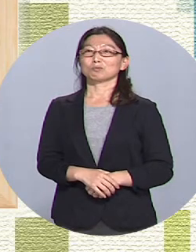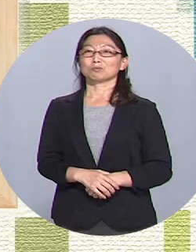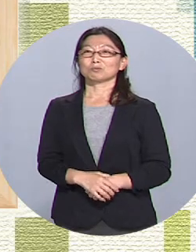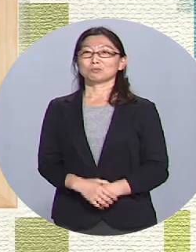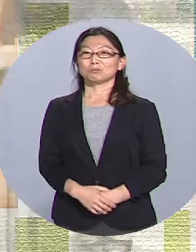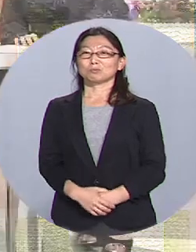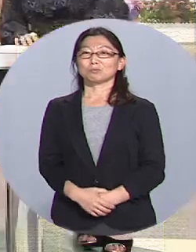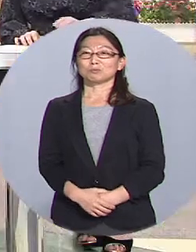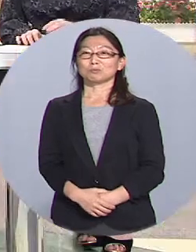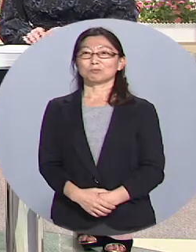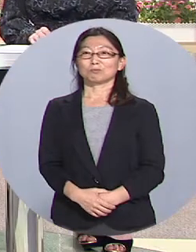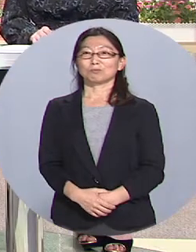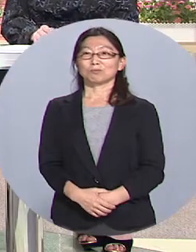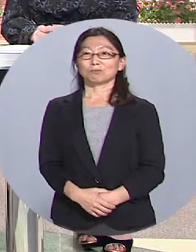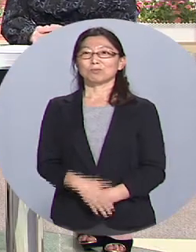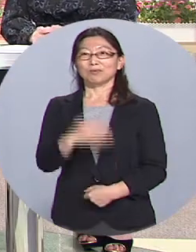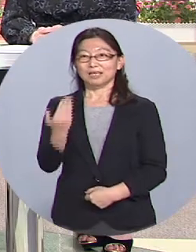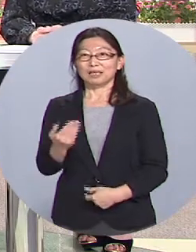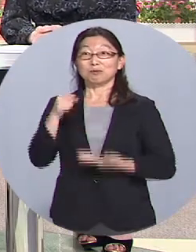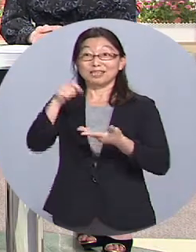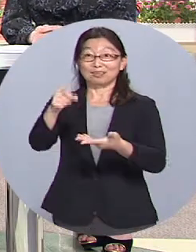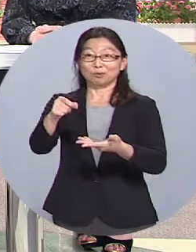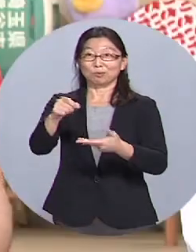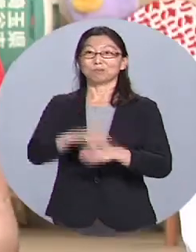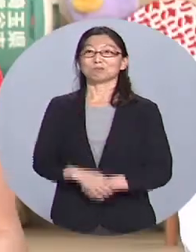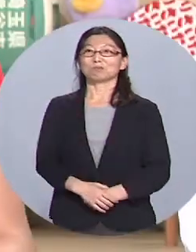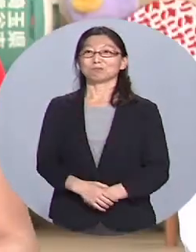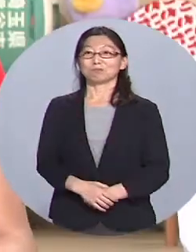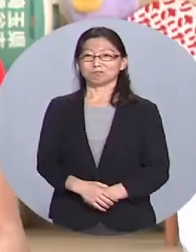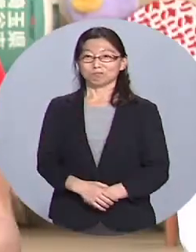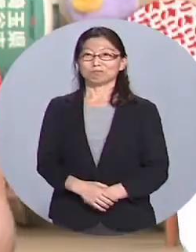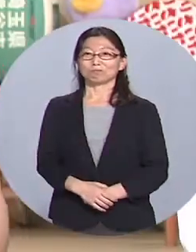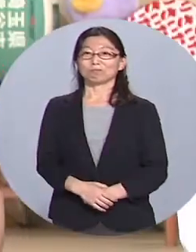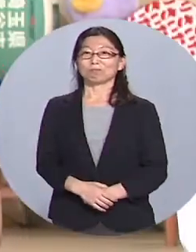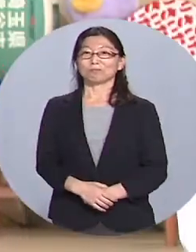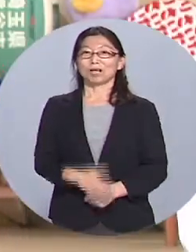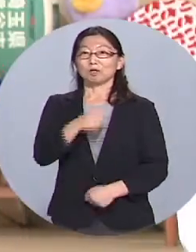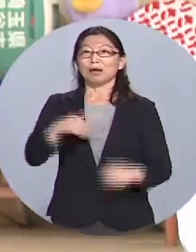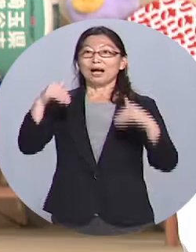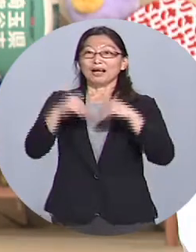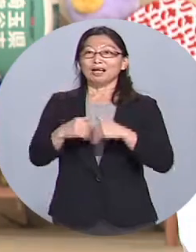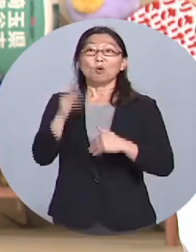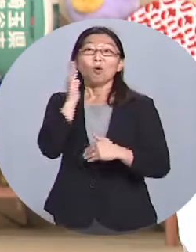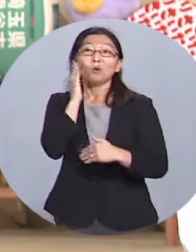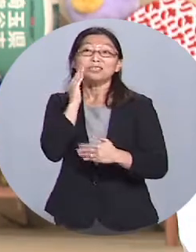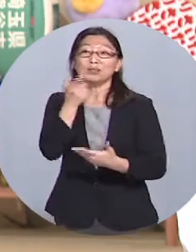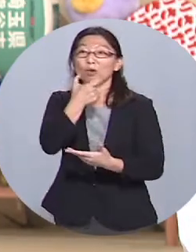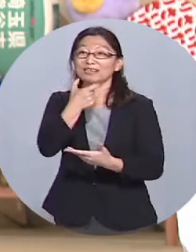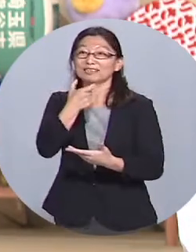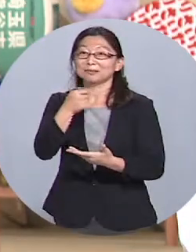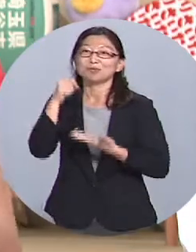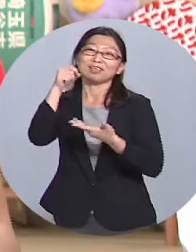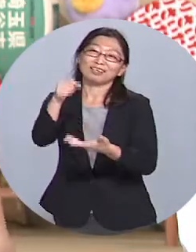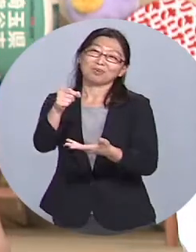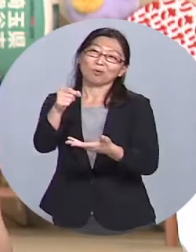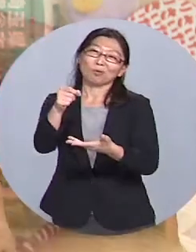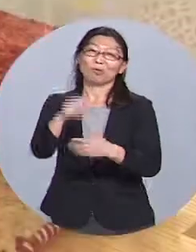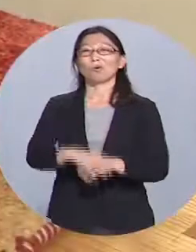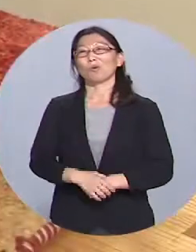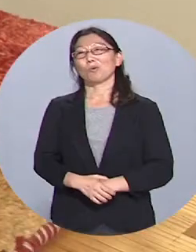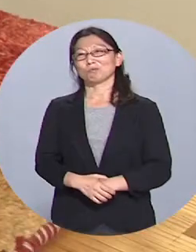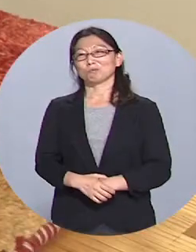。 続いてはプレゼントです。金井君。 はい、熊谷の美味しいお菓子をプレゼントします